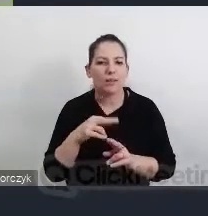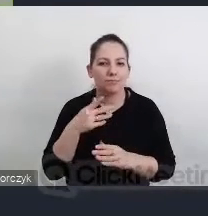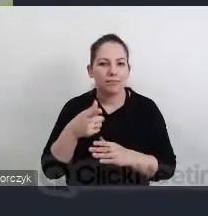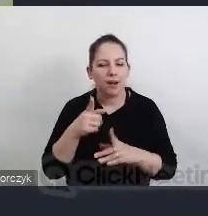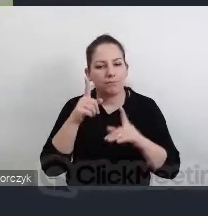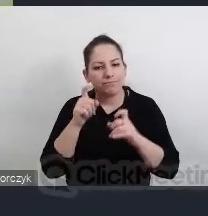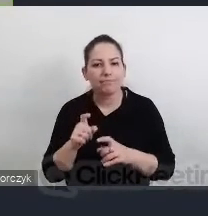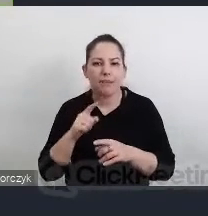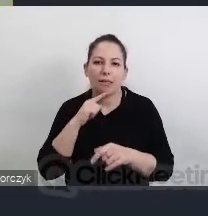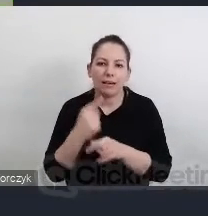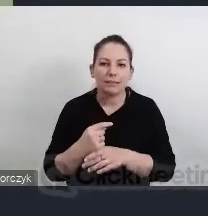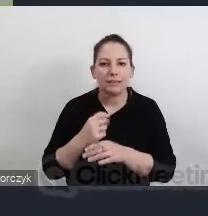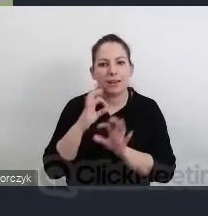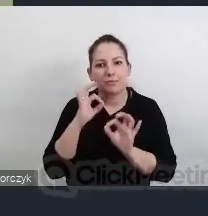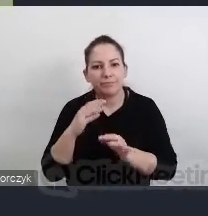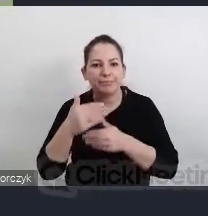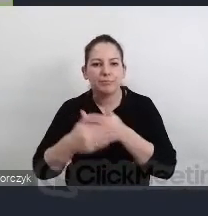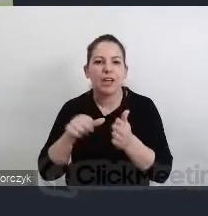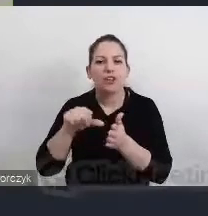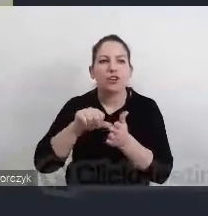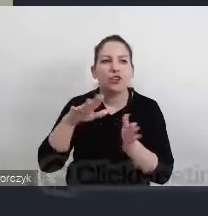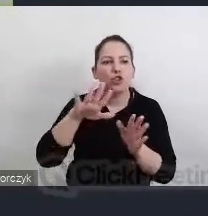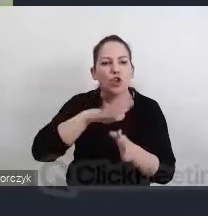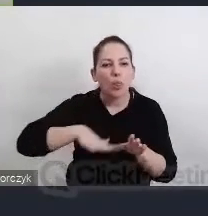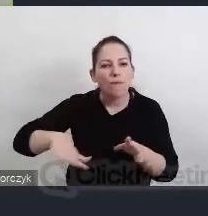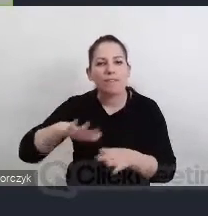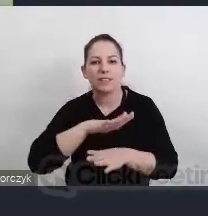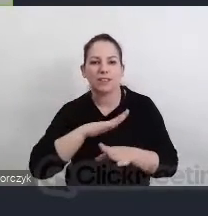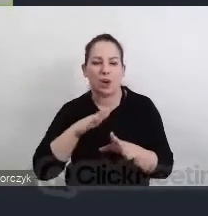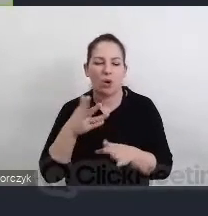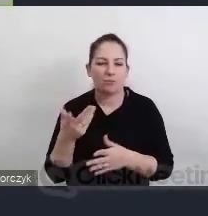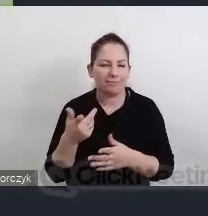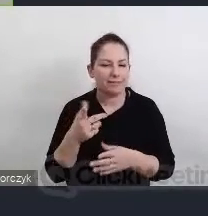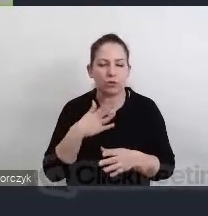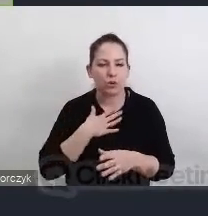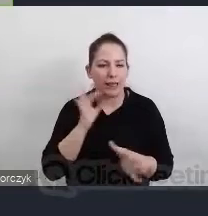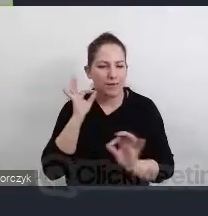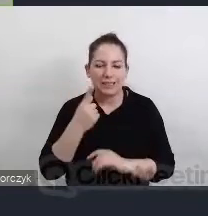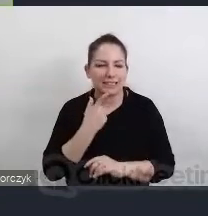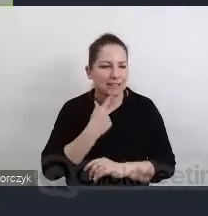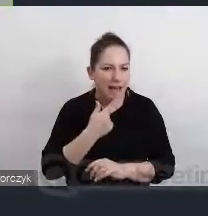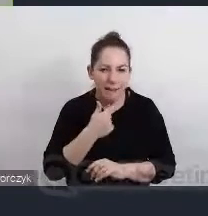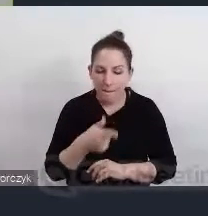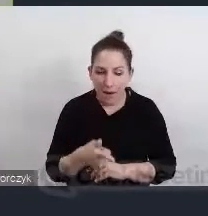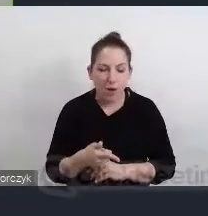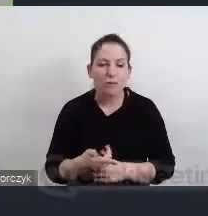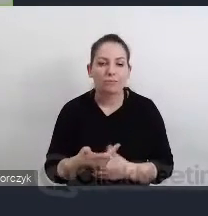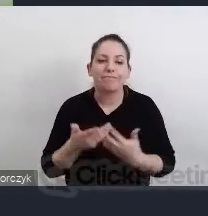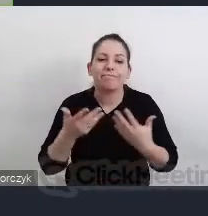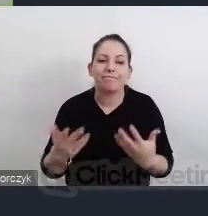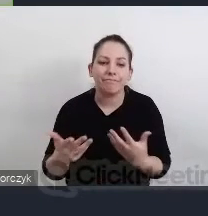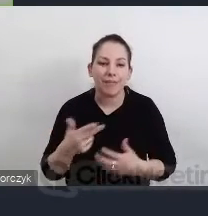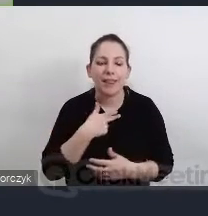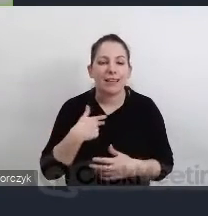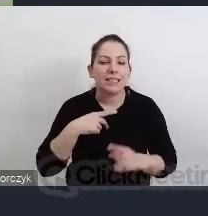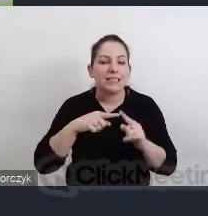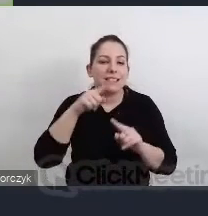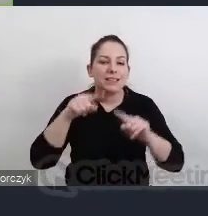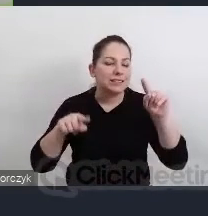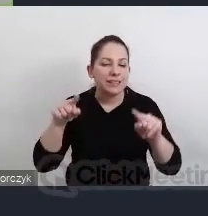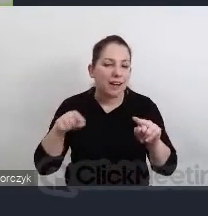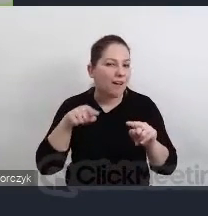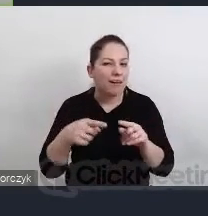podejmować dobre decyzje o środowisku. Jest tych danych zbyt mało, Niestety nasza statystyka nie